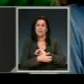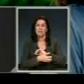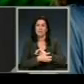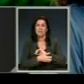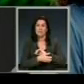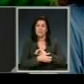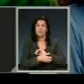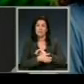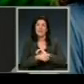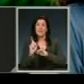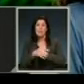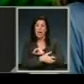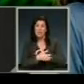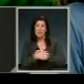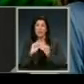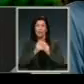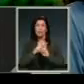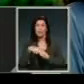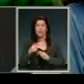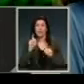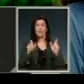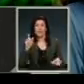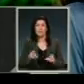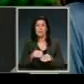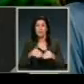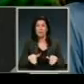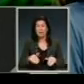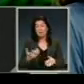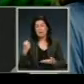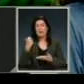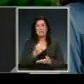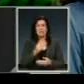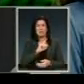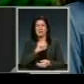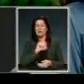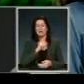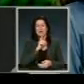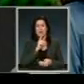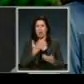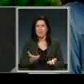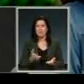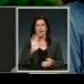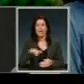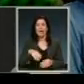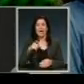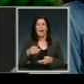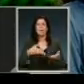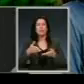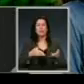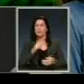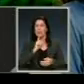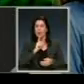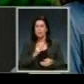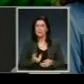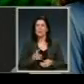להיות אנשים עם מוגבלויות. הקצבאות הן קצבאות לא מספיקות, השירותים לא מספיקים, עד לאחרונה גם מגמת השילוב בעבודה